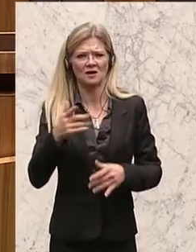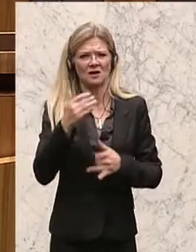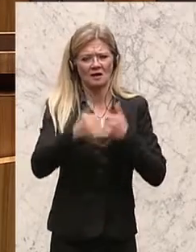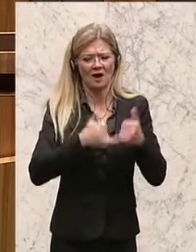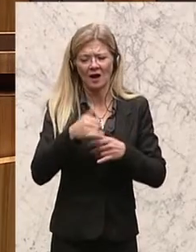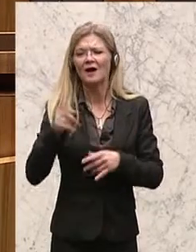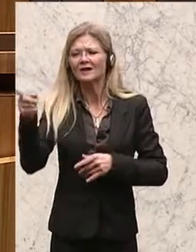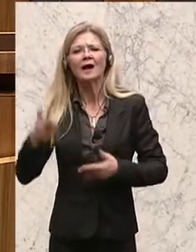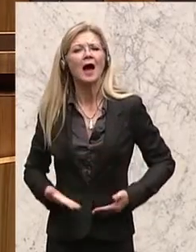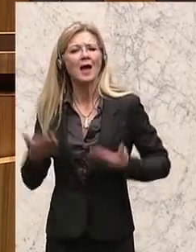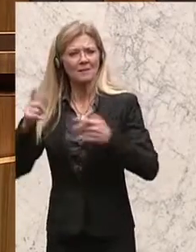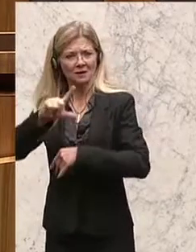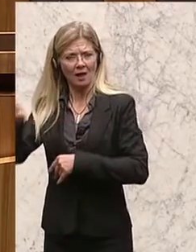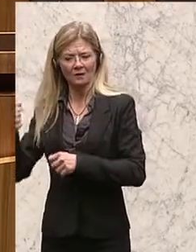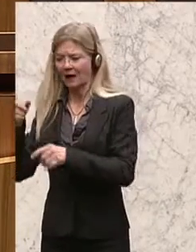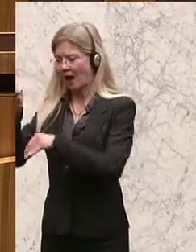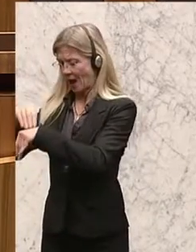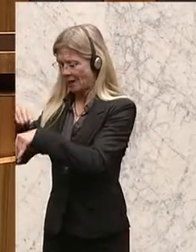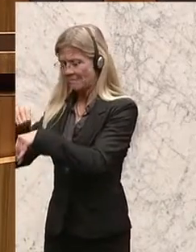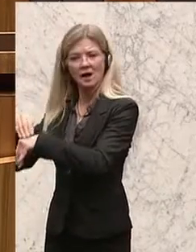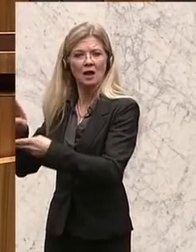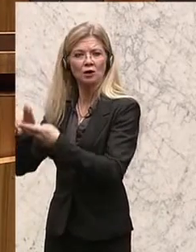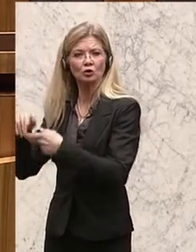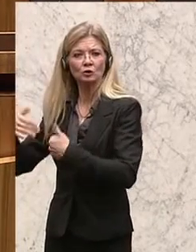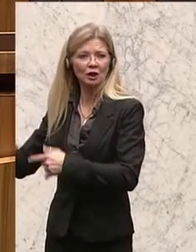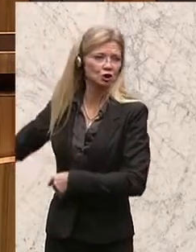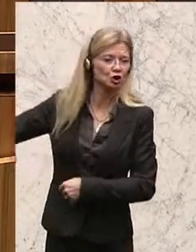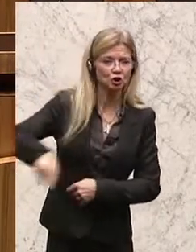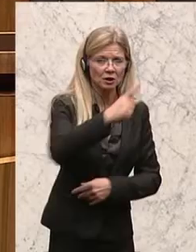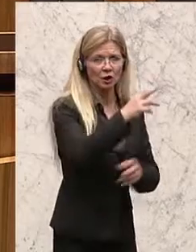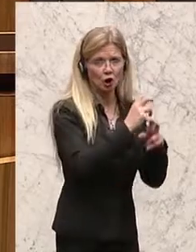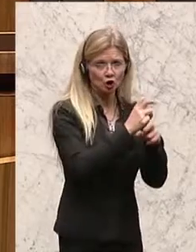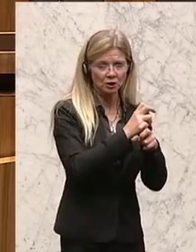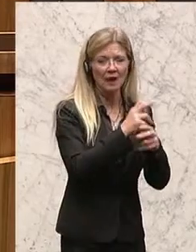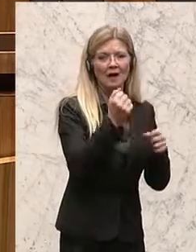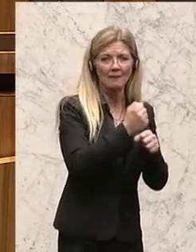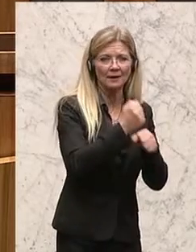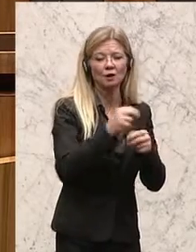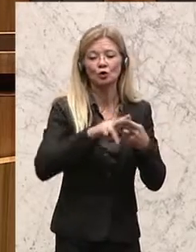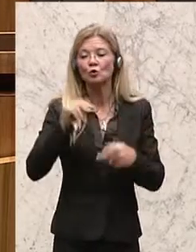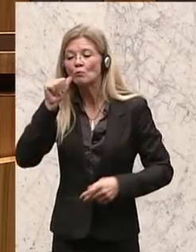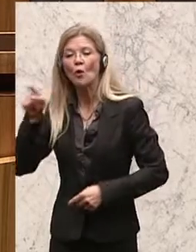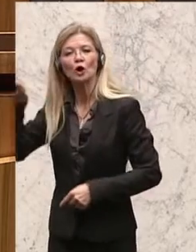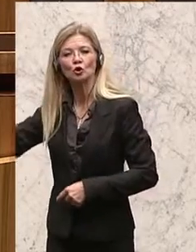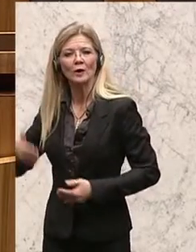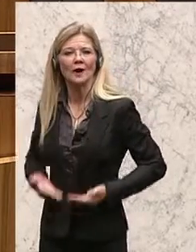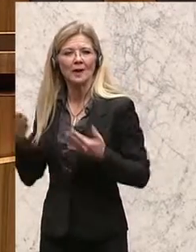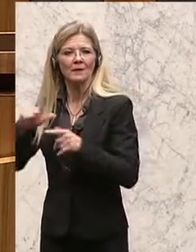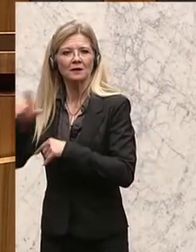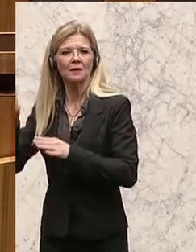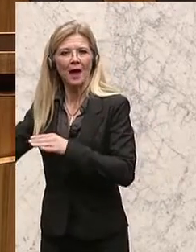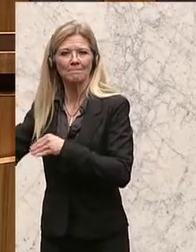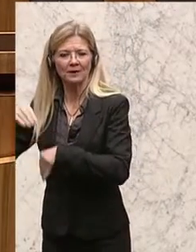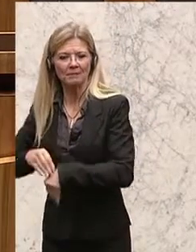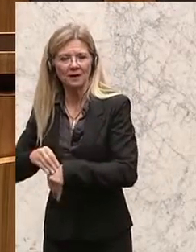dann werden sie nach österreich geschickt arbeiten gehen am nächsten tag wenn sie im heimatland von der sozialversicherung abgemeldet das ist eine tatsache dass wissen sie ganz genau das heißt die